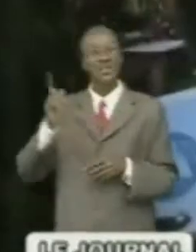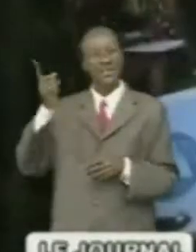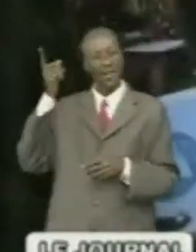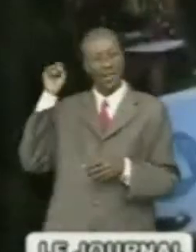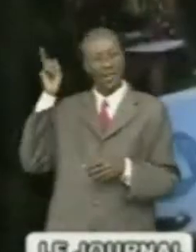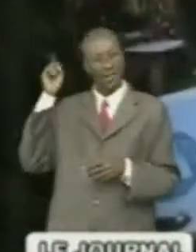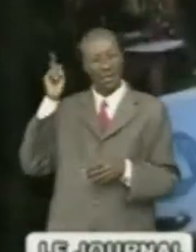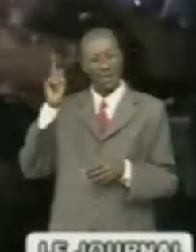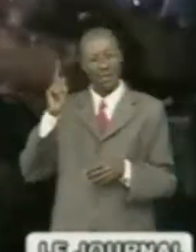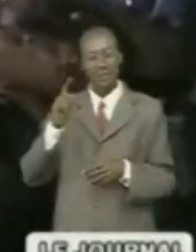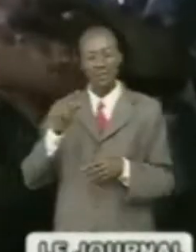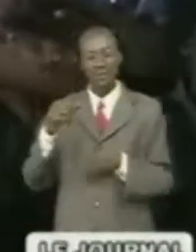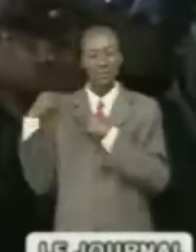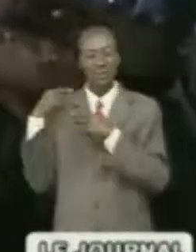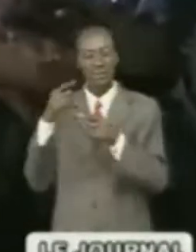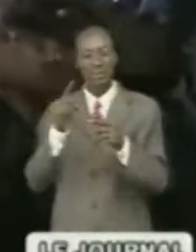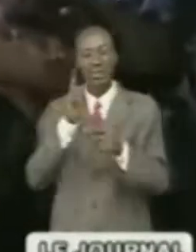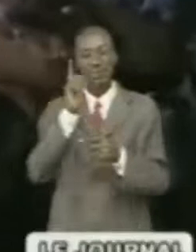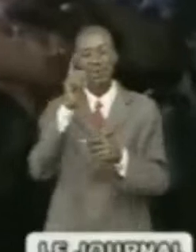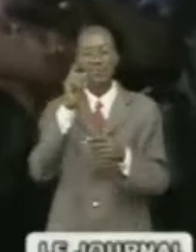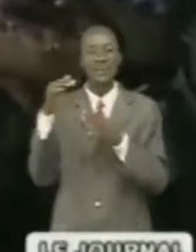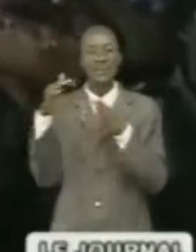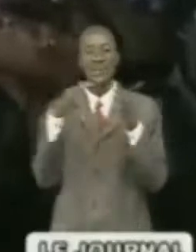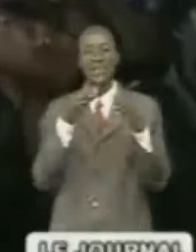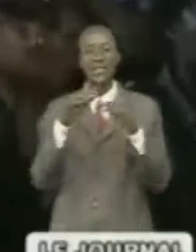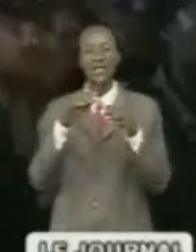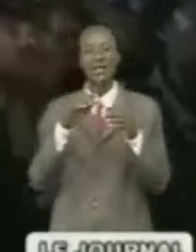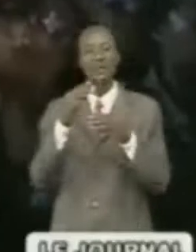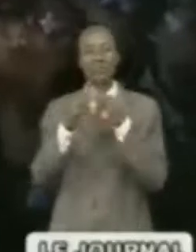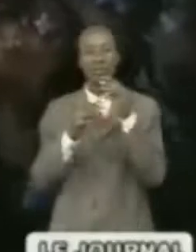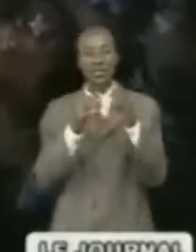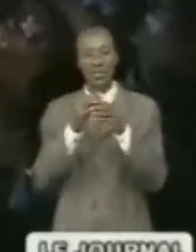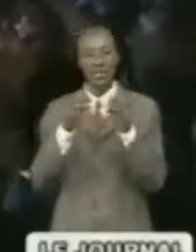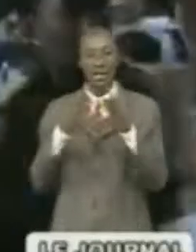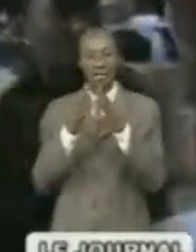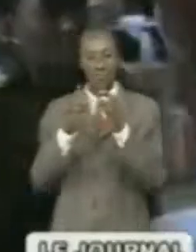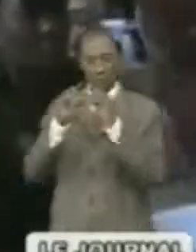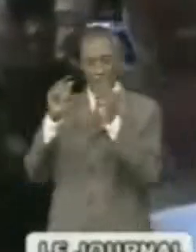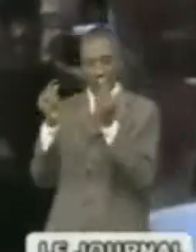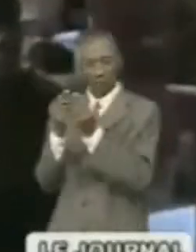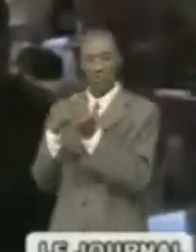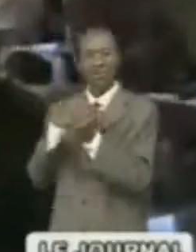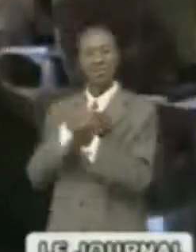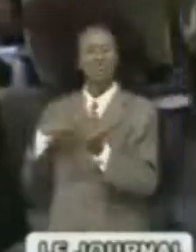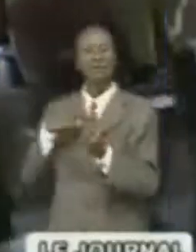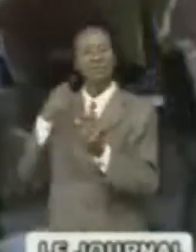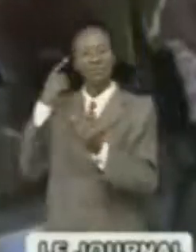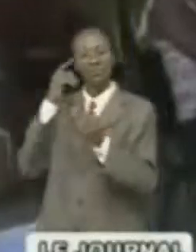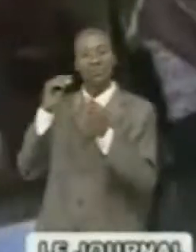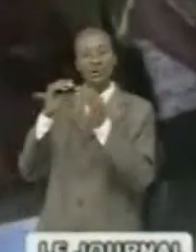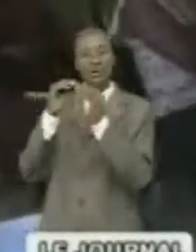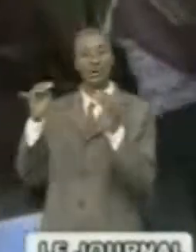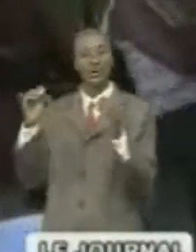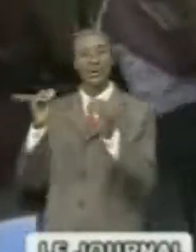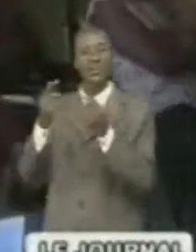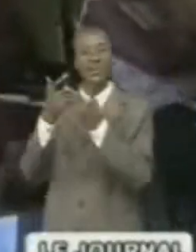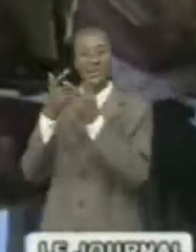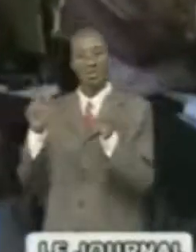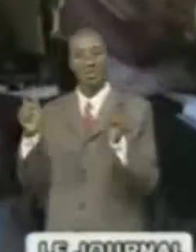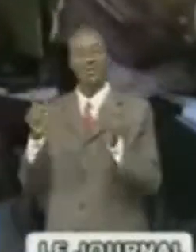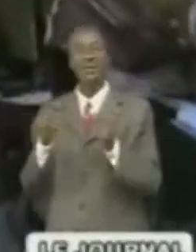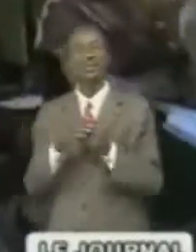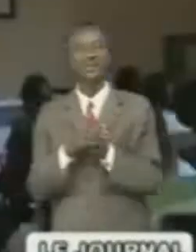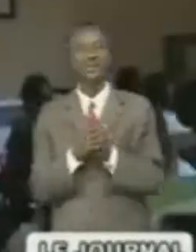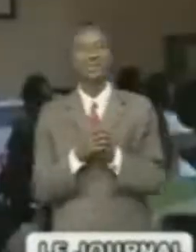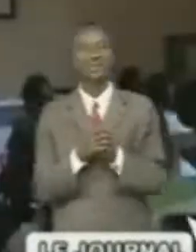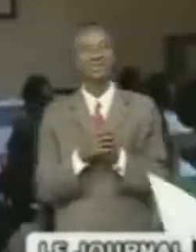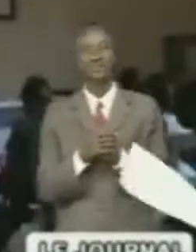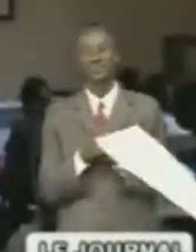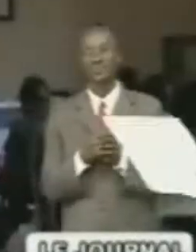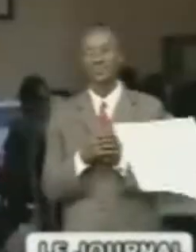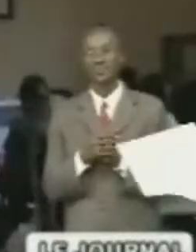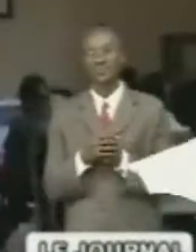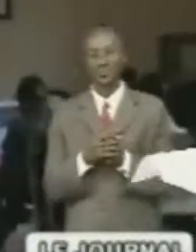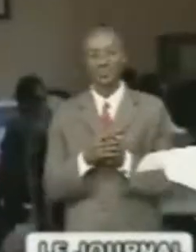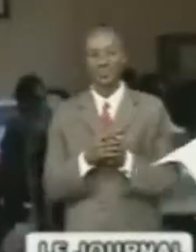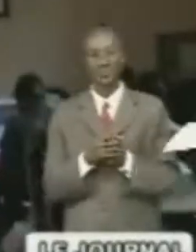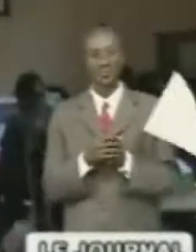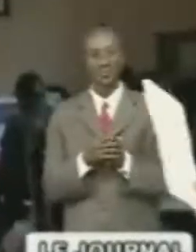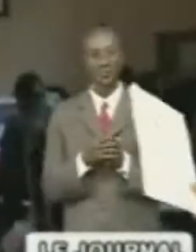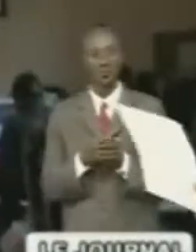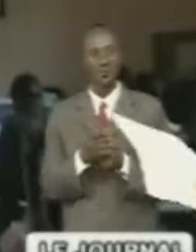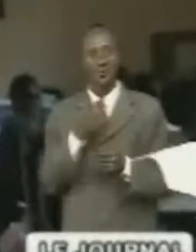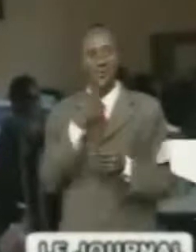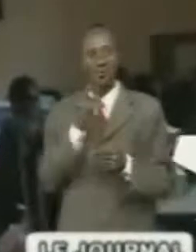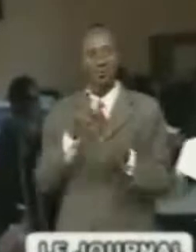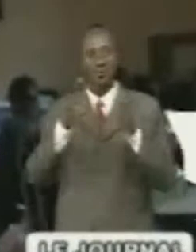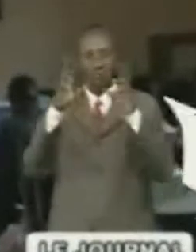mondiale, par les femmes de la Ligue internationale des femmes pour la paix et la liberté, qui ont mené des actions de lobbying en disant non à la Première